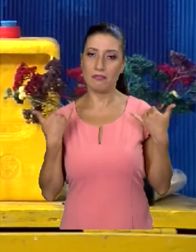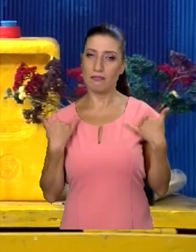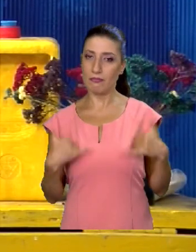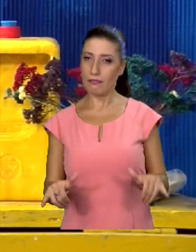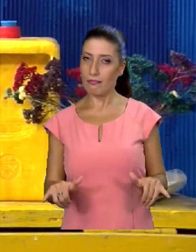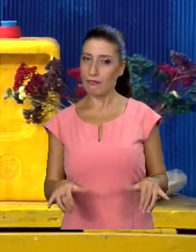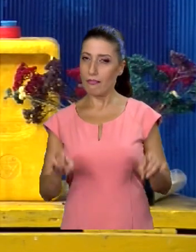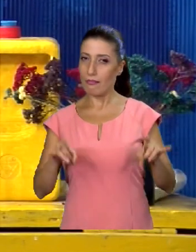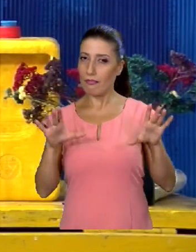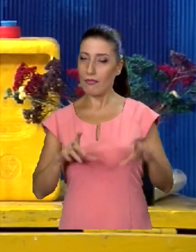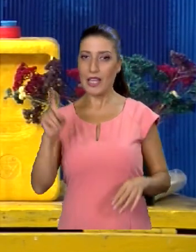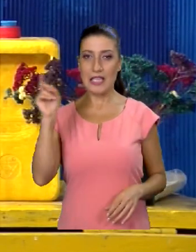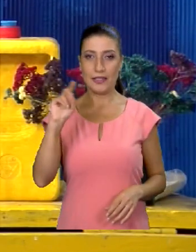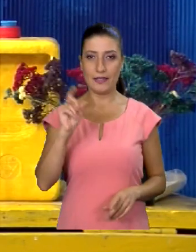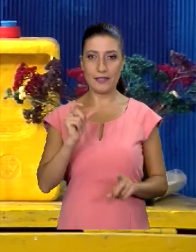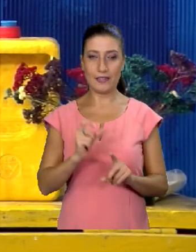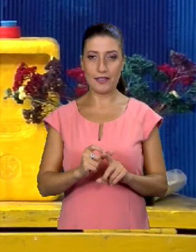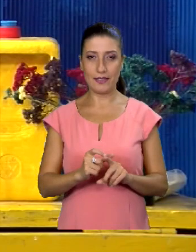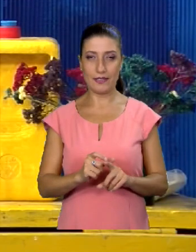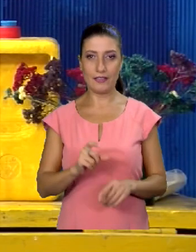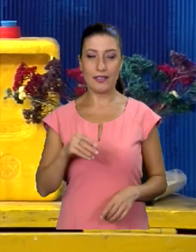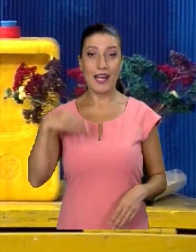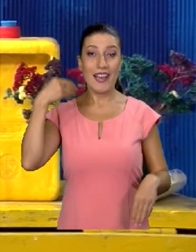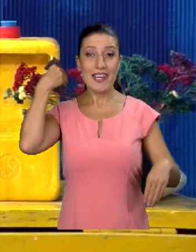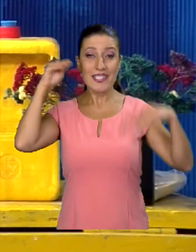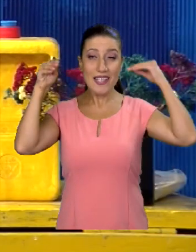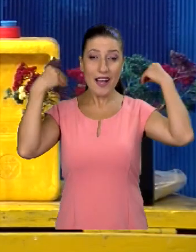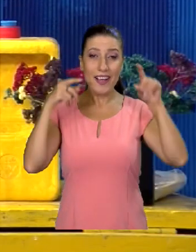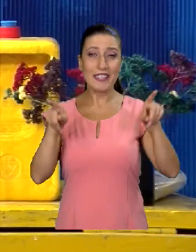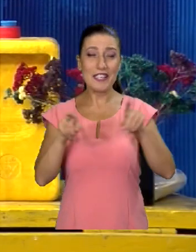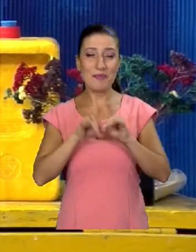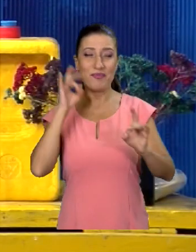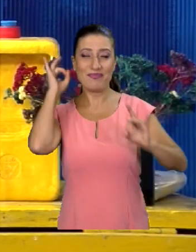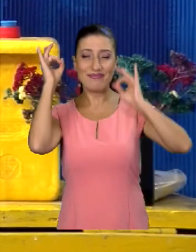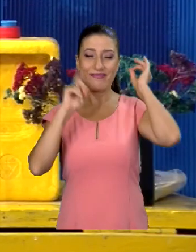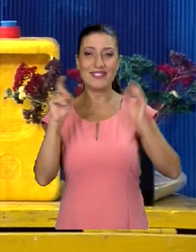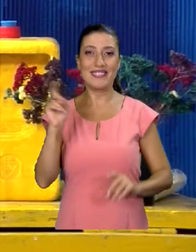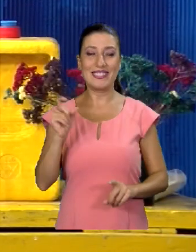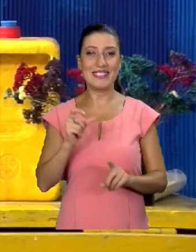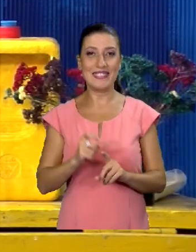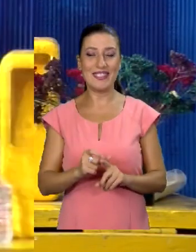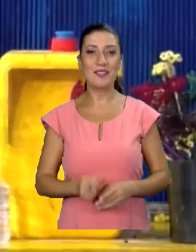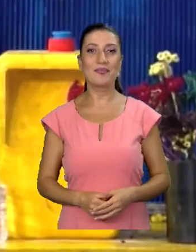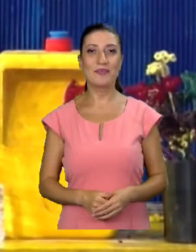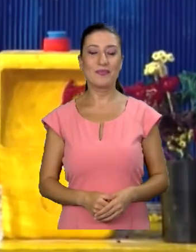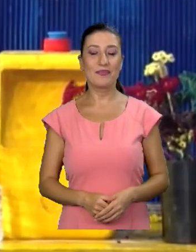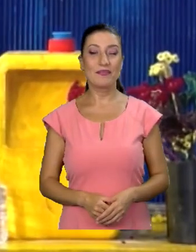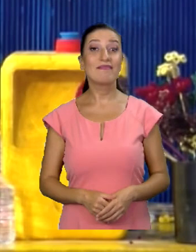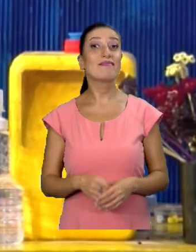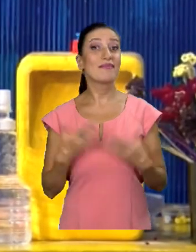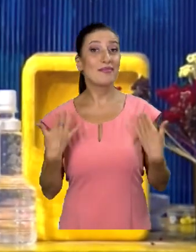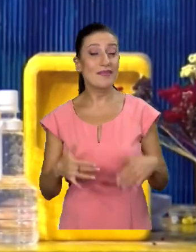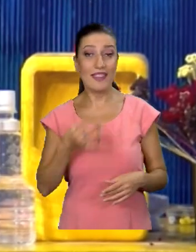Զարմանահրաշ զտար. Զանգակի պես զնգուն զտար. Այո, հաստորեն